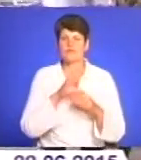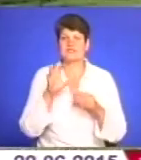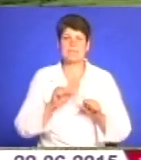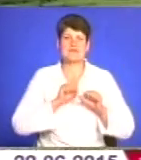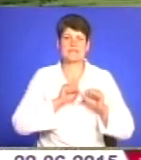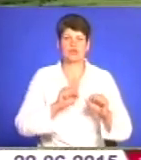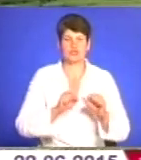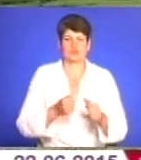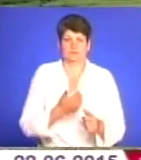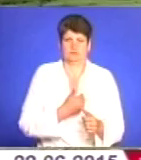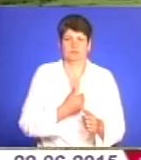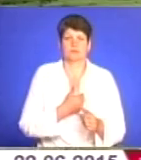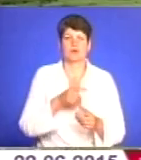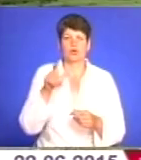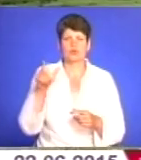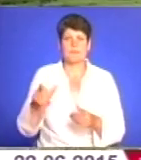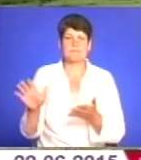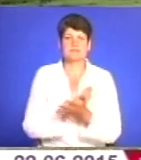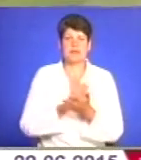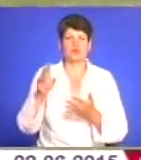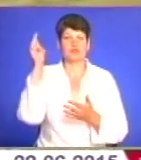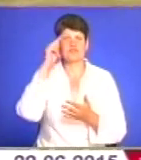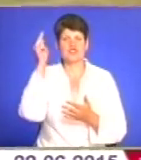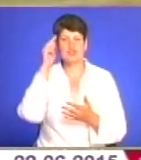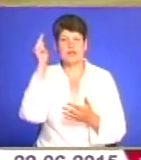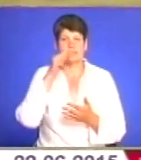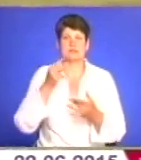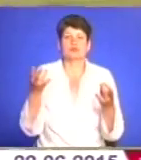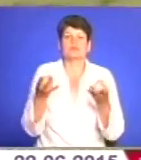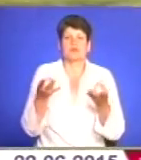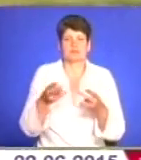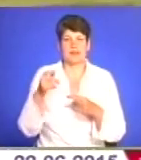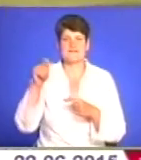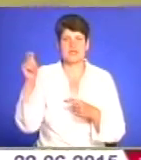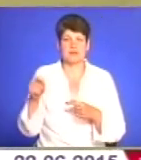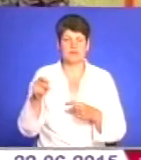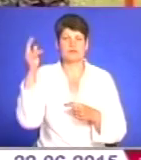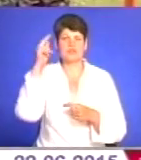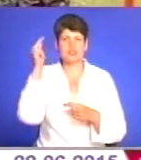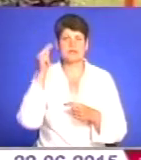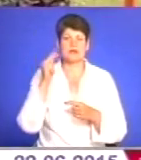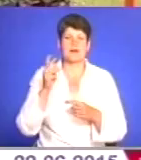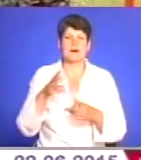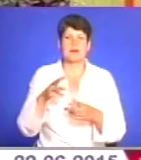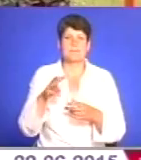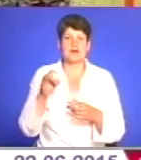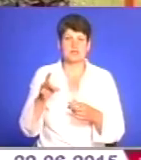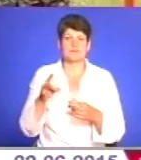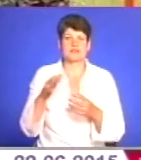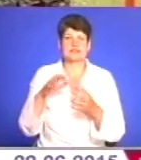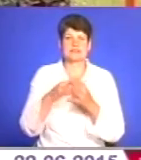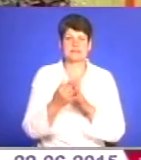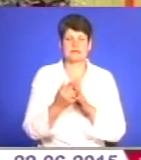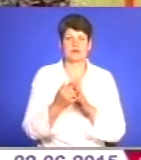патріотично налаштовані люди безкоштовно навчалися азам, які потрібні на війні. Проходили вишкіл «Марш» з Тернополя в село Токи, що